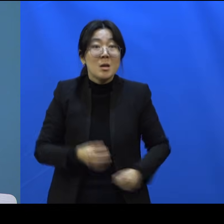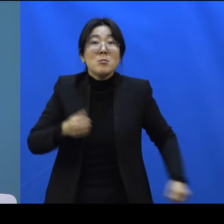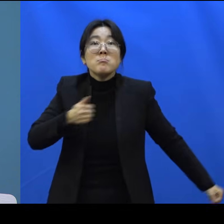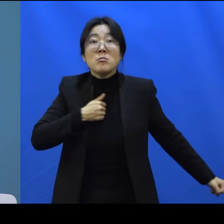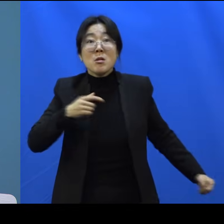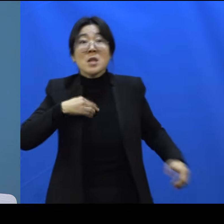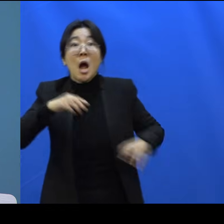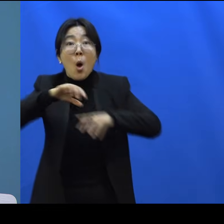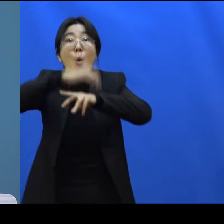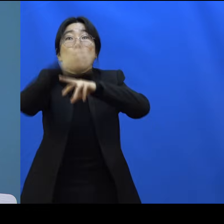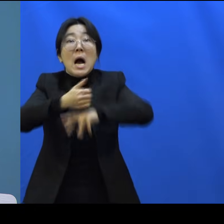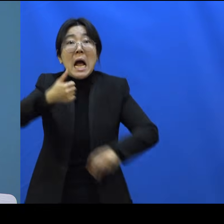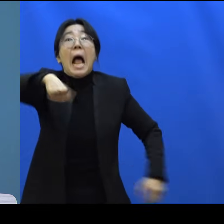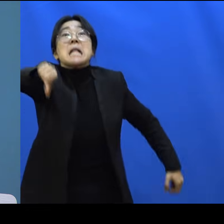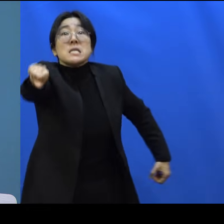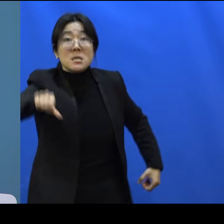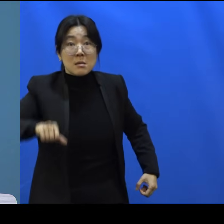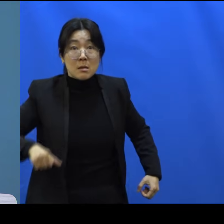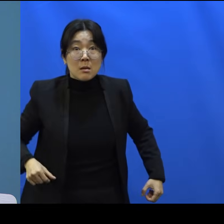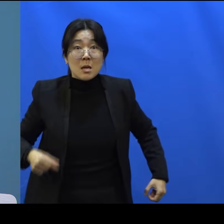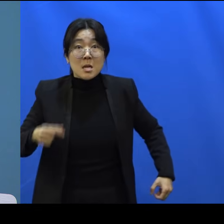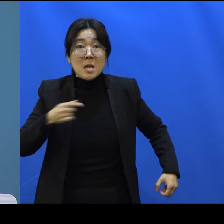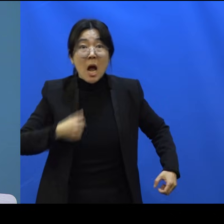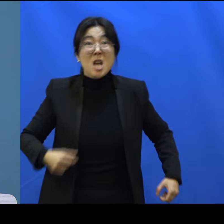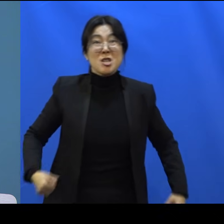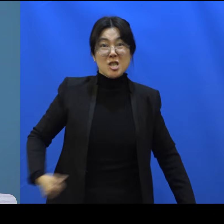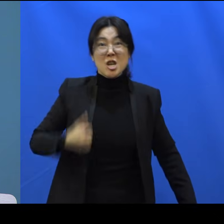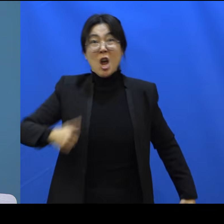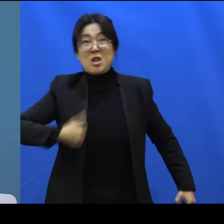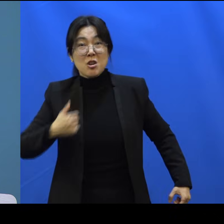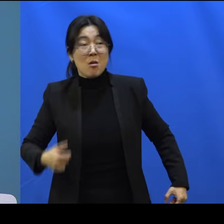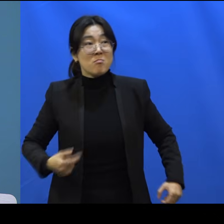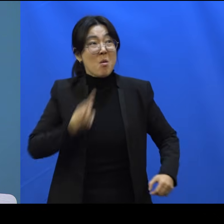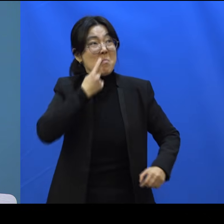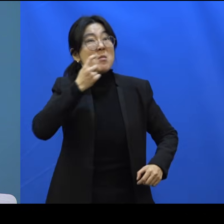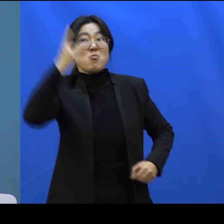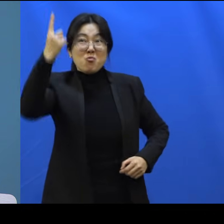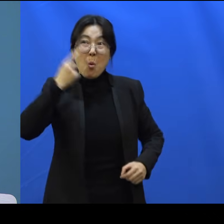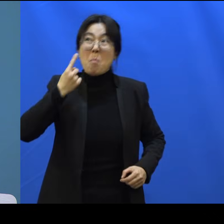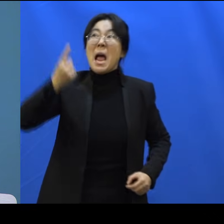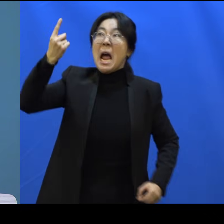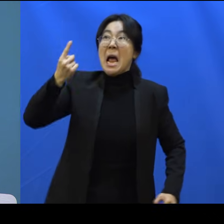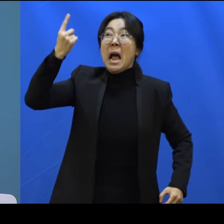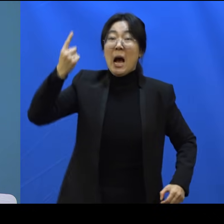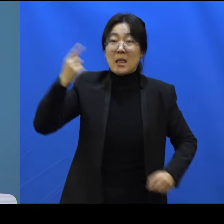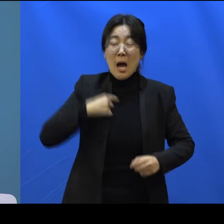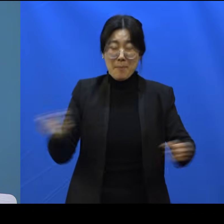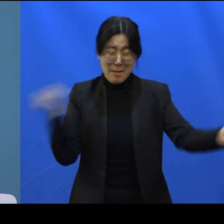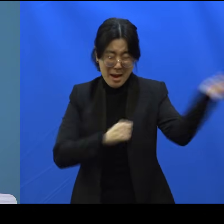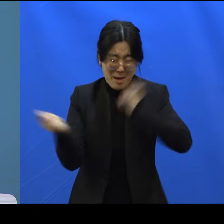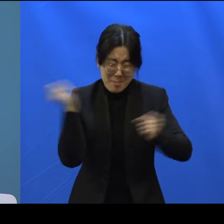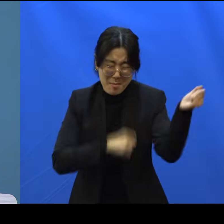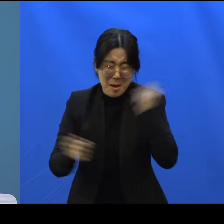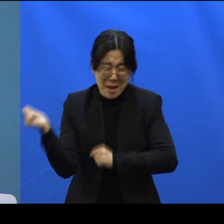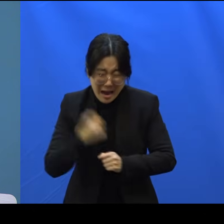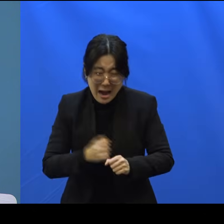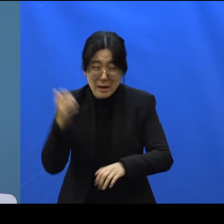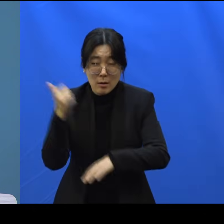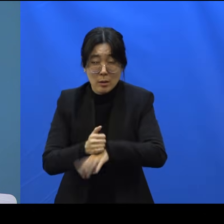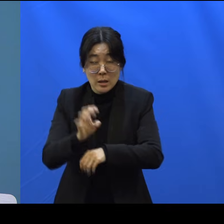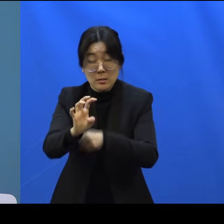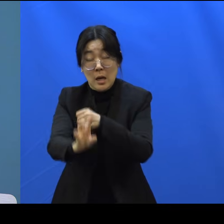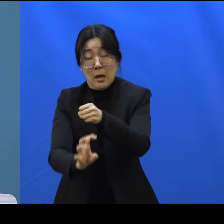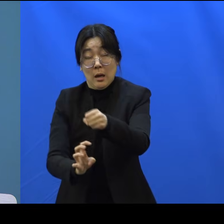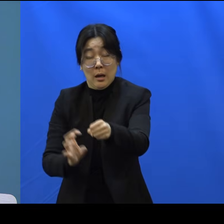이 광야 학교예요. 일반 학교하고 달라요. 그러니까 거기에 통과하는